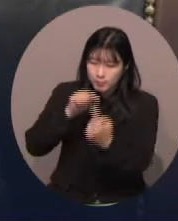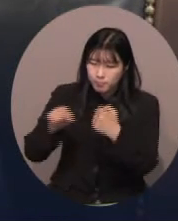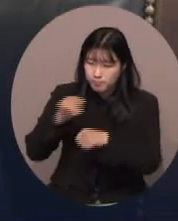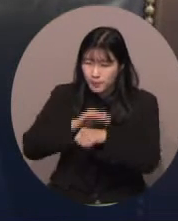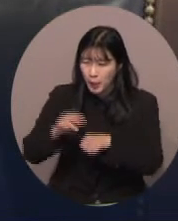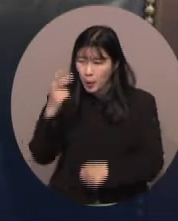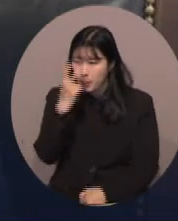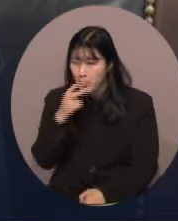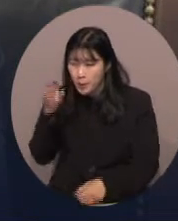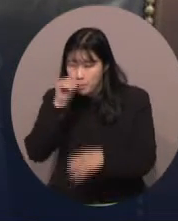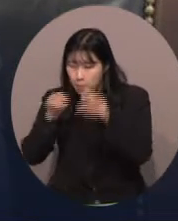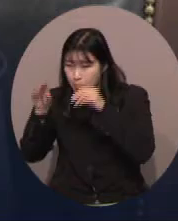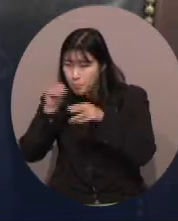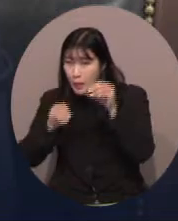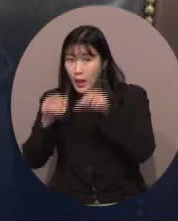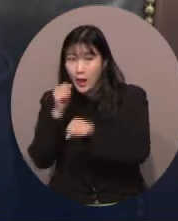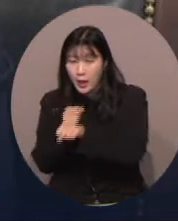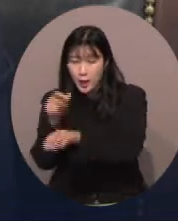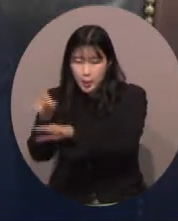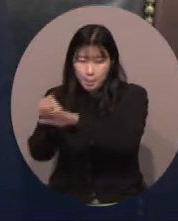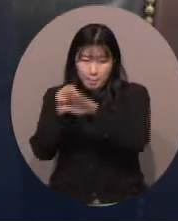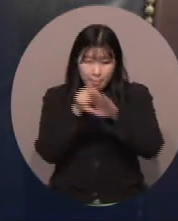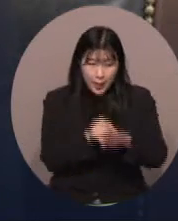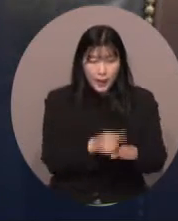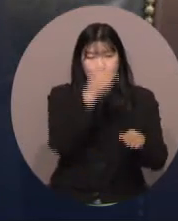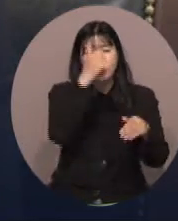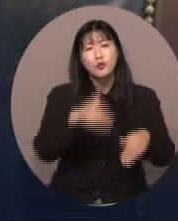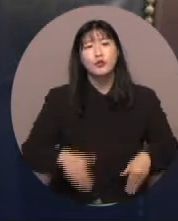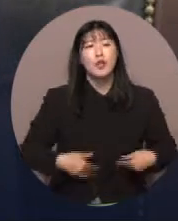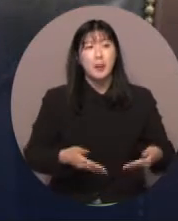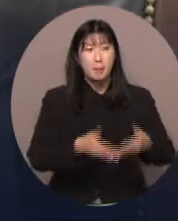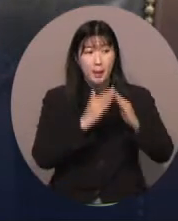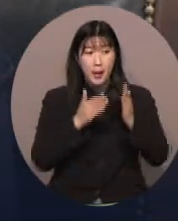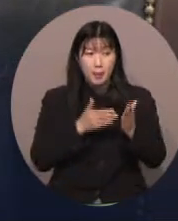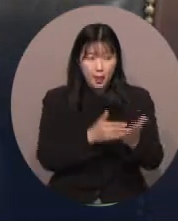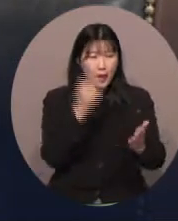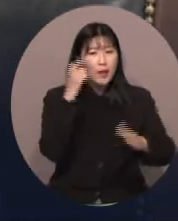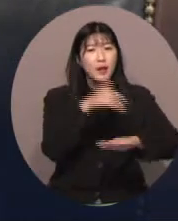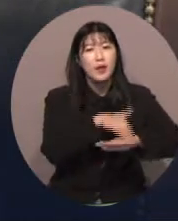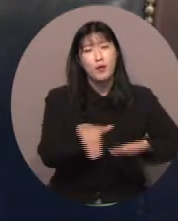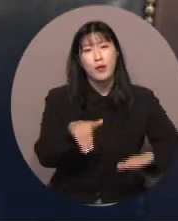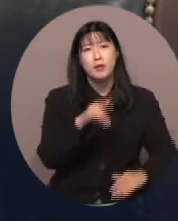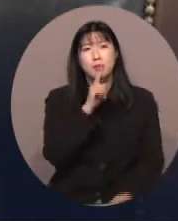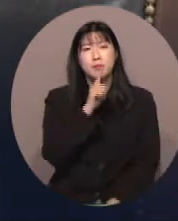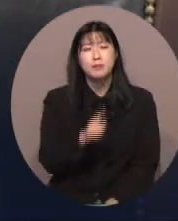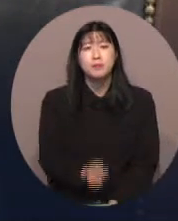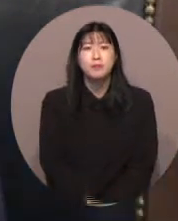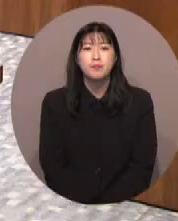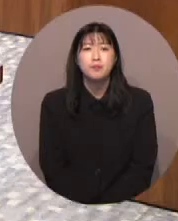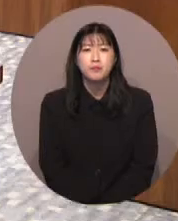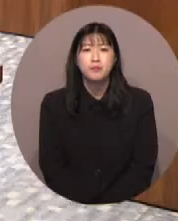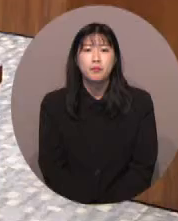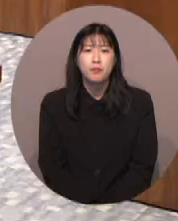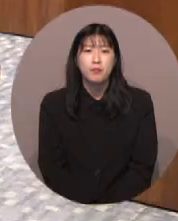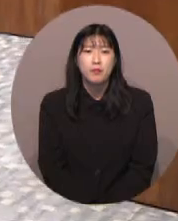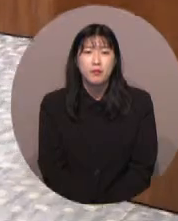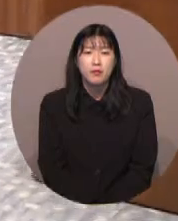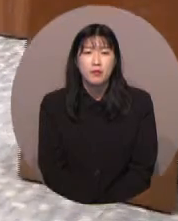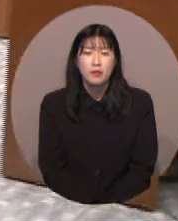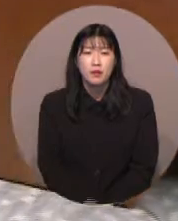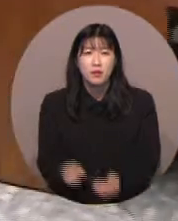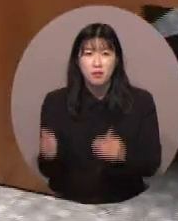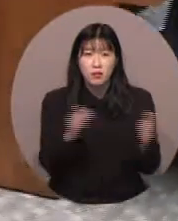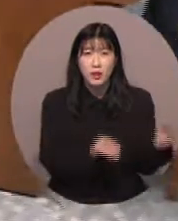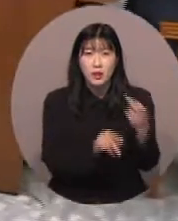보고 와서 아 이런 거는 좋은 거다라고 해서 같이 제안을 하고 같이 가면 되지 않을까 이런 생각. 오는